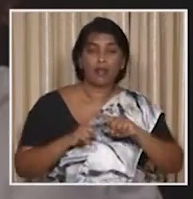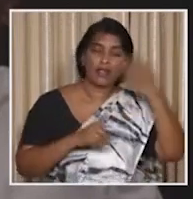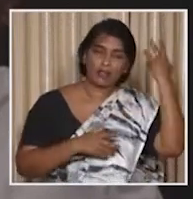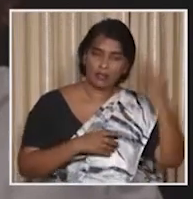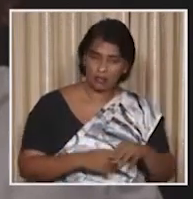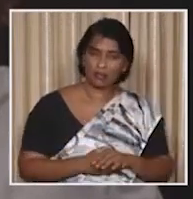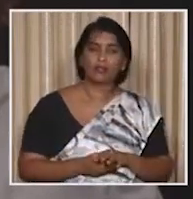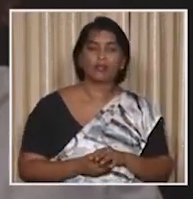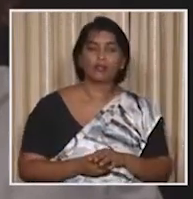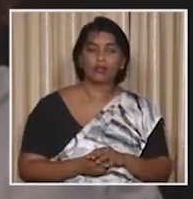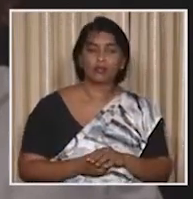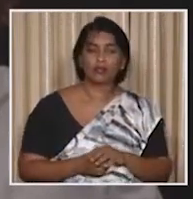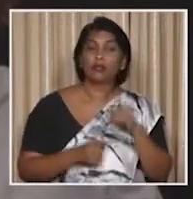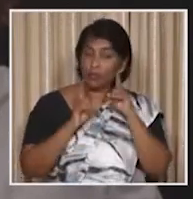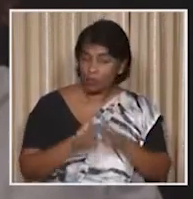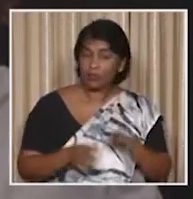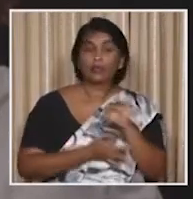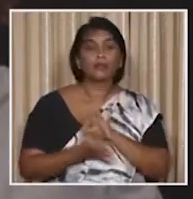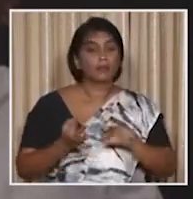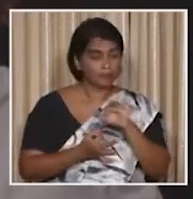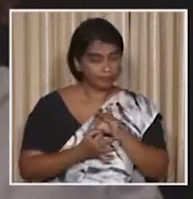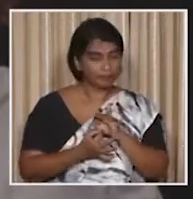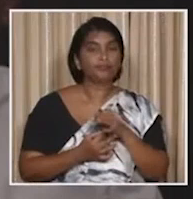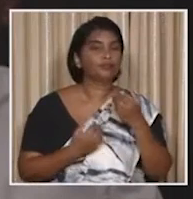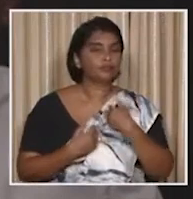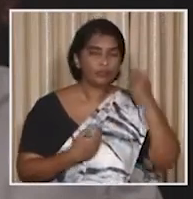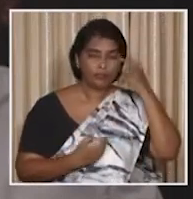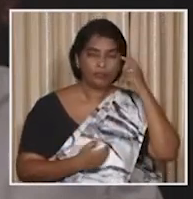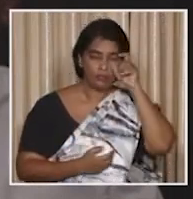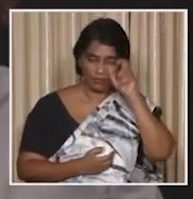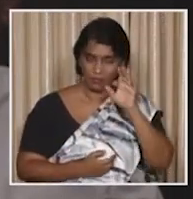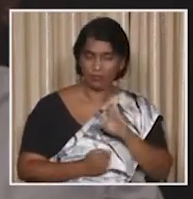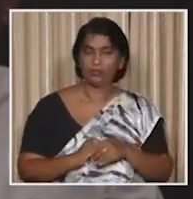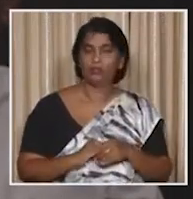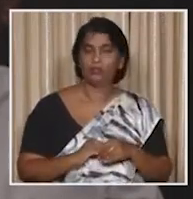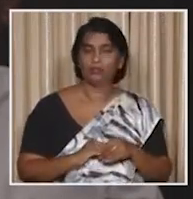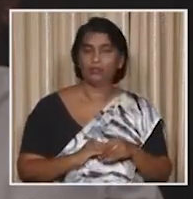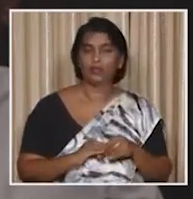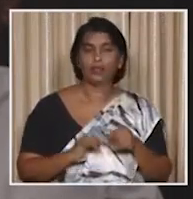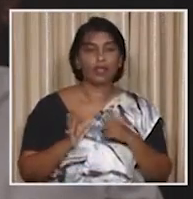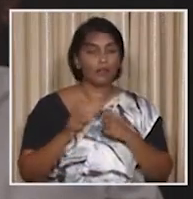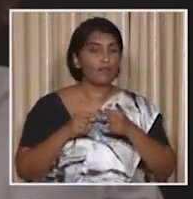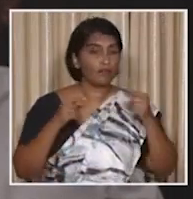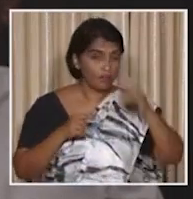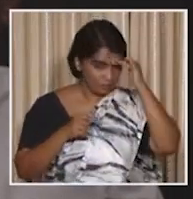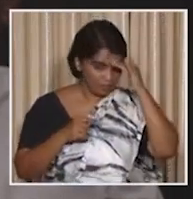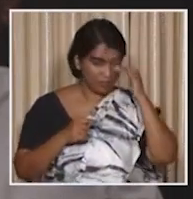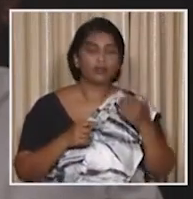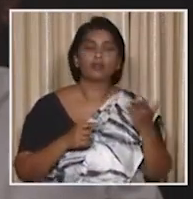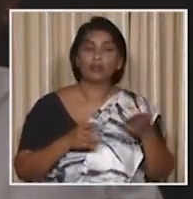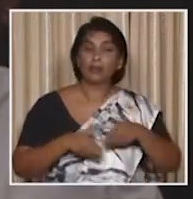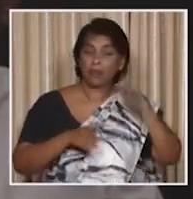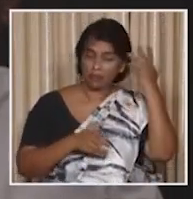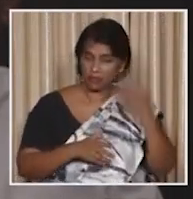මැරෙනවා. එතකොට මේක නම් ප්‍රජාතන්ත්‍රවාදී අපි කල්පනාවෙන් වැඩ කරන්න තියෙනවා. අමෘතලිංග විපක්ෂ නායකතුමා